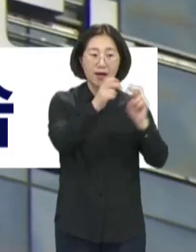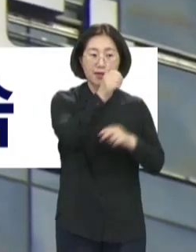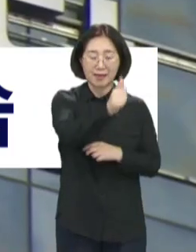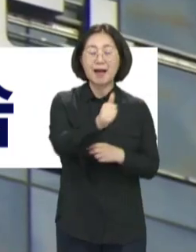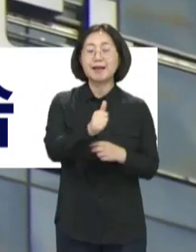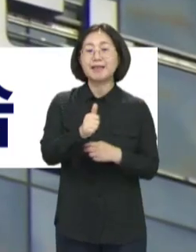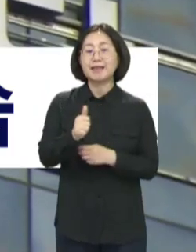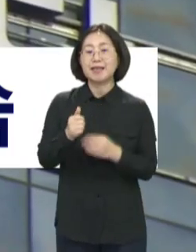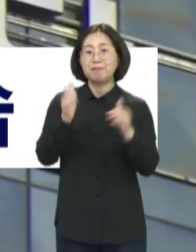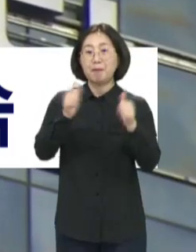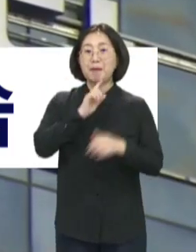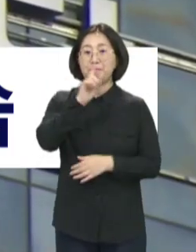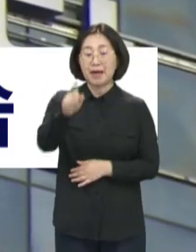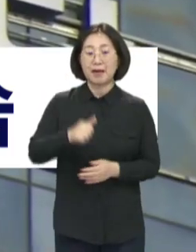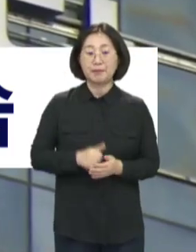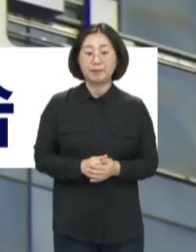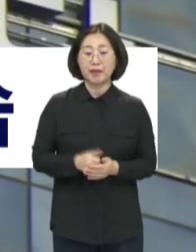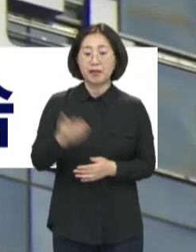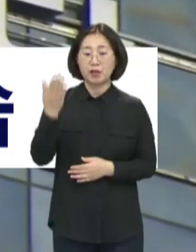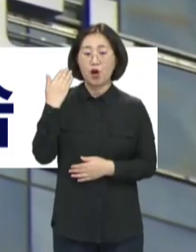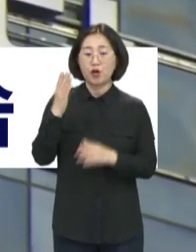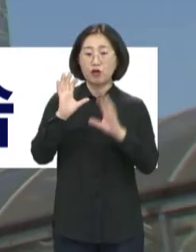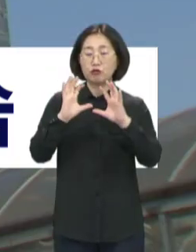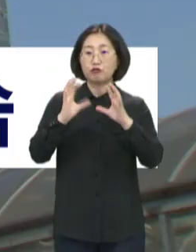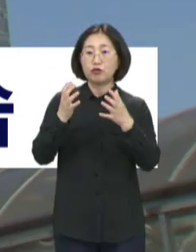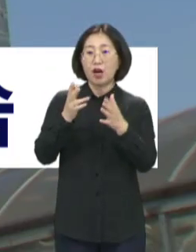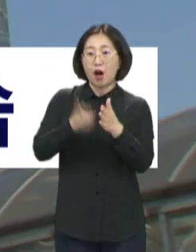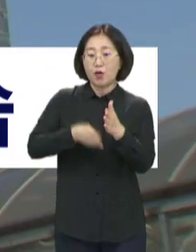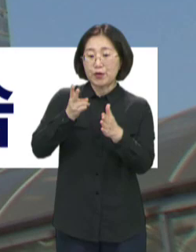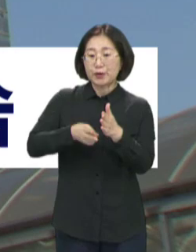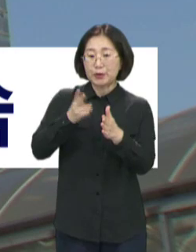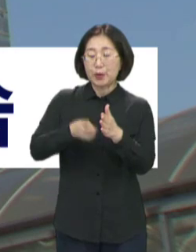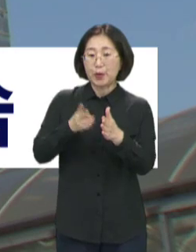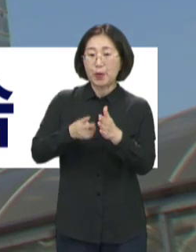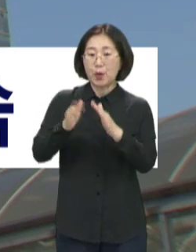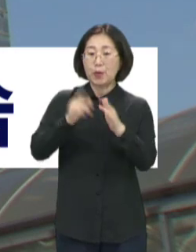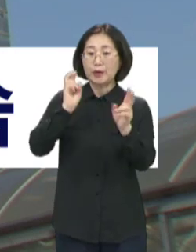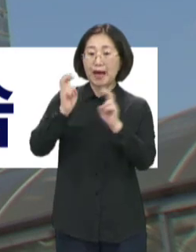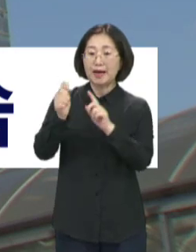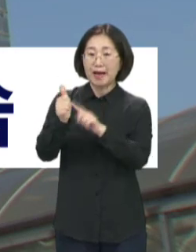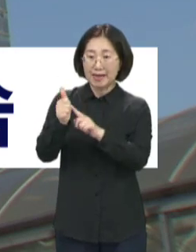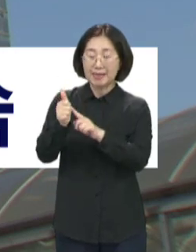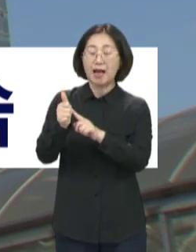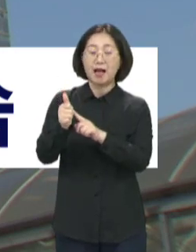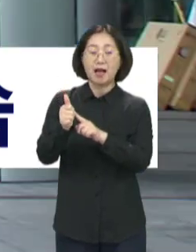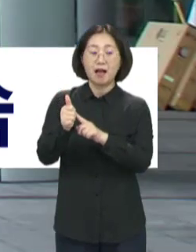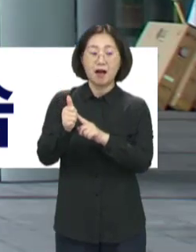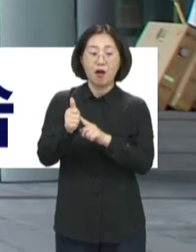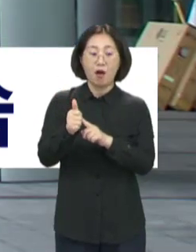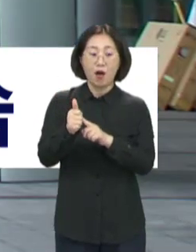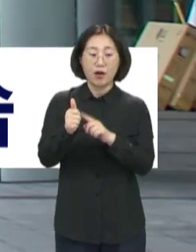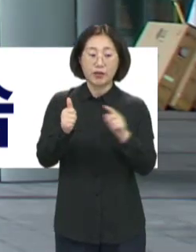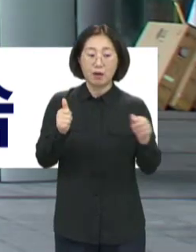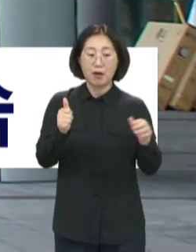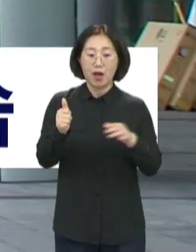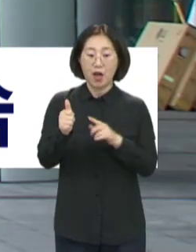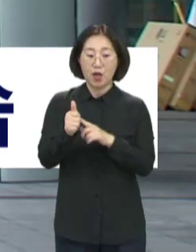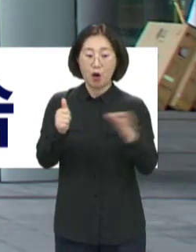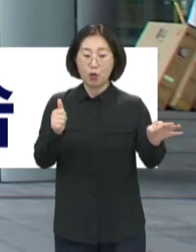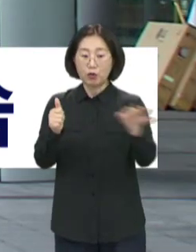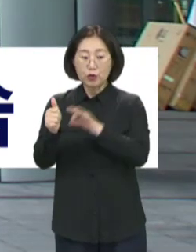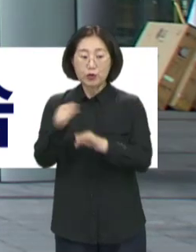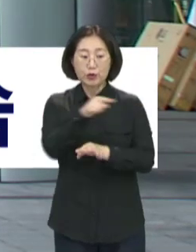넘겨졌습니다. 대원지검은 전 국가철도공단 기술본부장이자 상임이사였던 A씨와 A씨에게 뇌물을